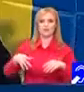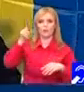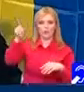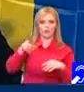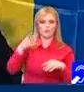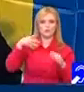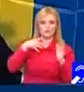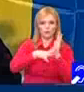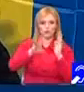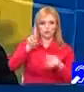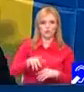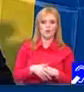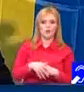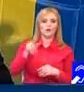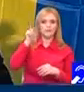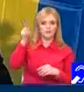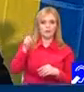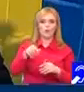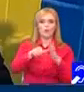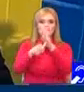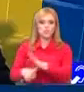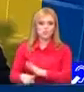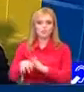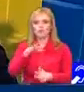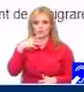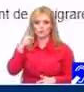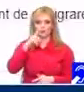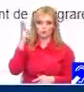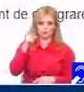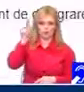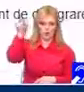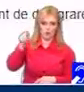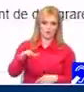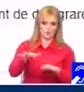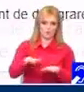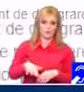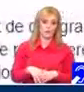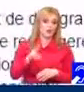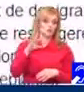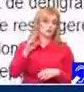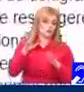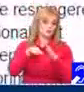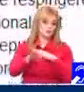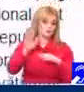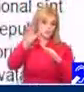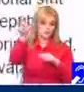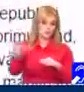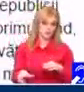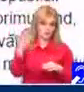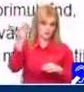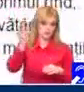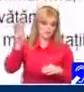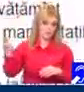simbolurile care erau atunci ale Republicii Moldova, tânăr stat. Igor Dodon a postat pe pagina sa de Facebook un mesaj amplu